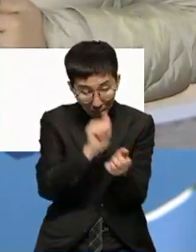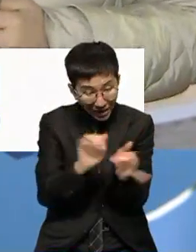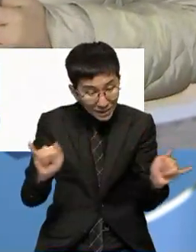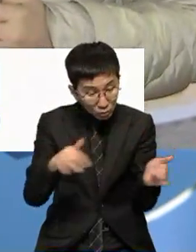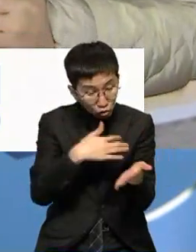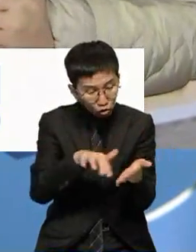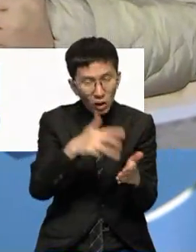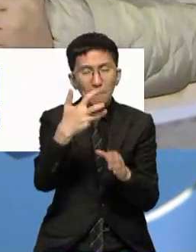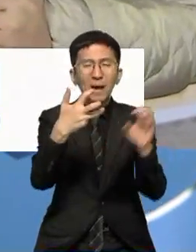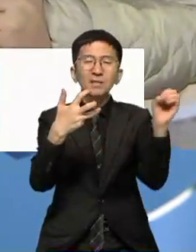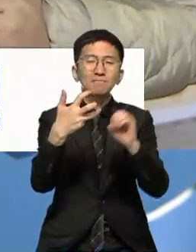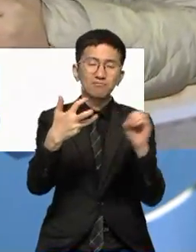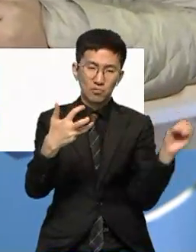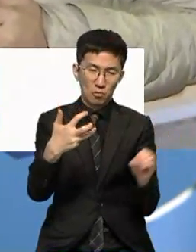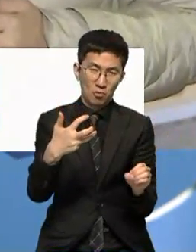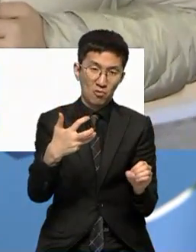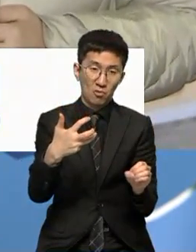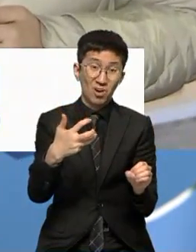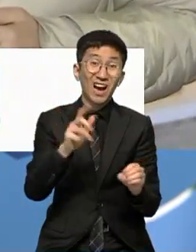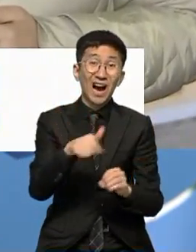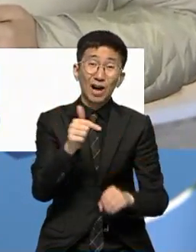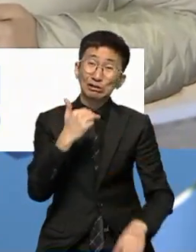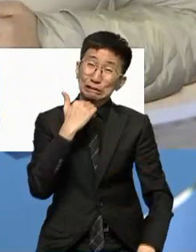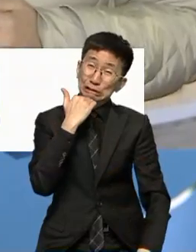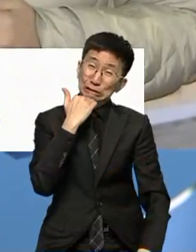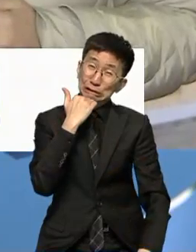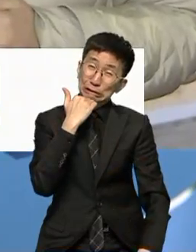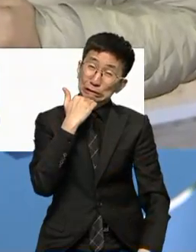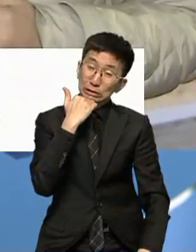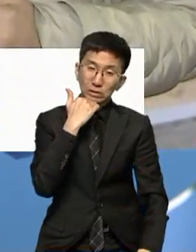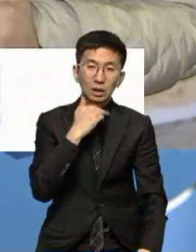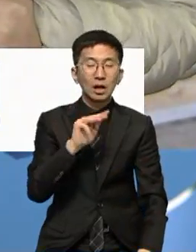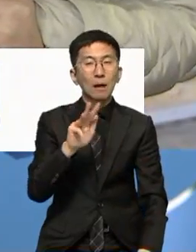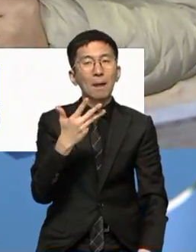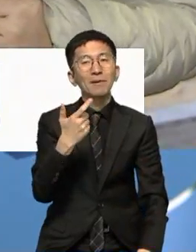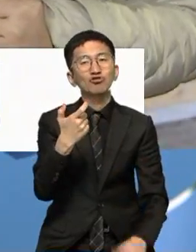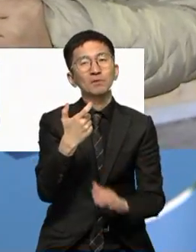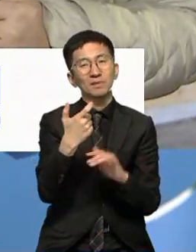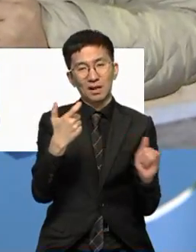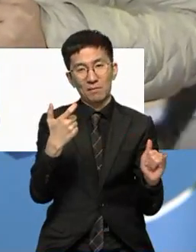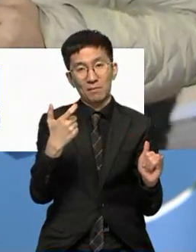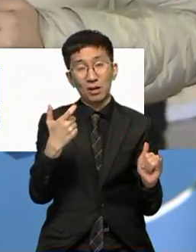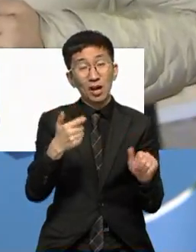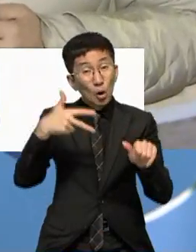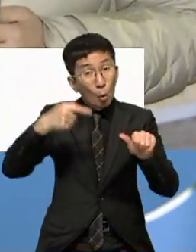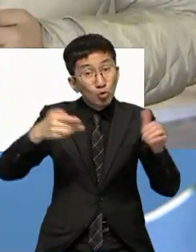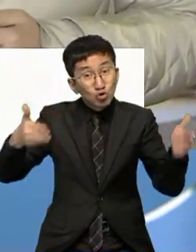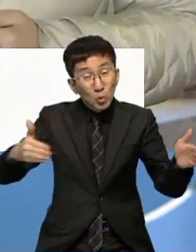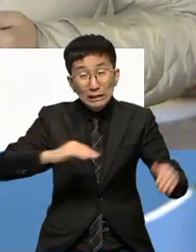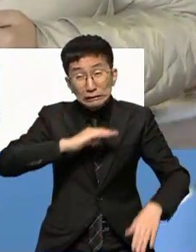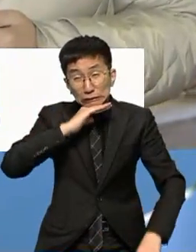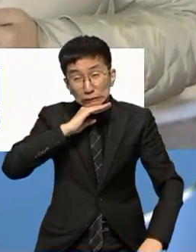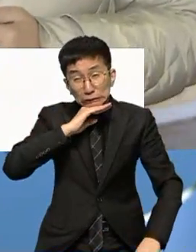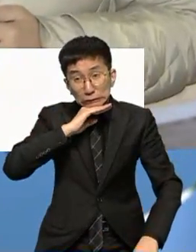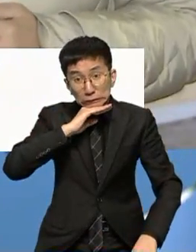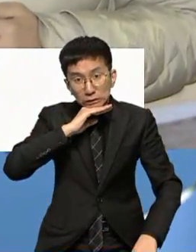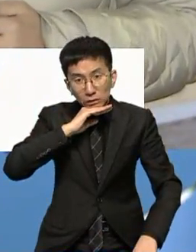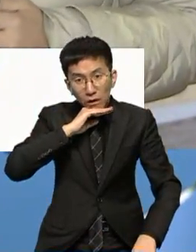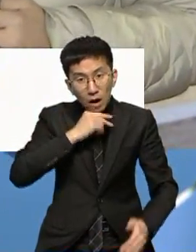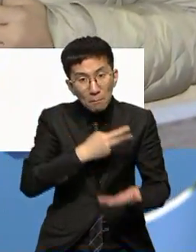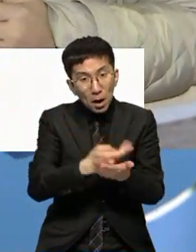이 수도권에서 하루 이상 병상 기다리는 사람 860명이고요. 최근 5주간 병상 기다리다가 사망한